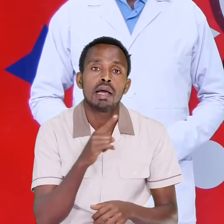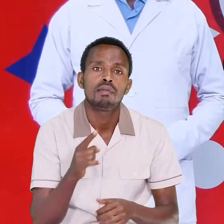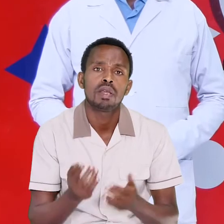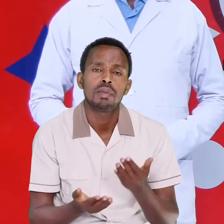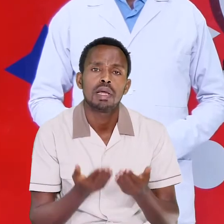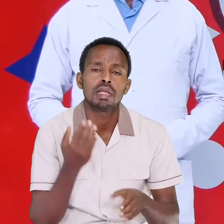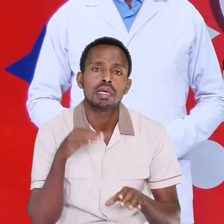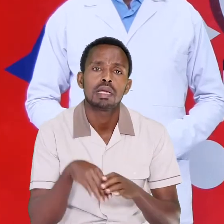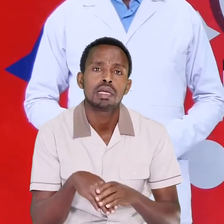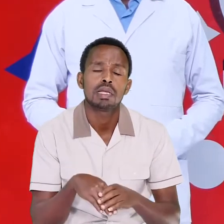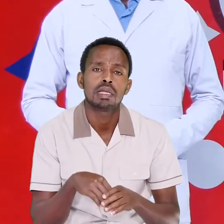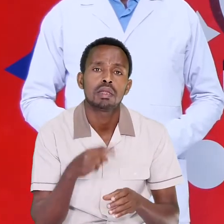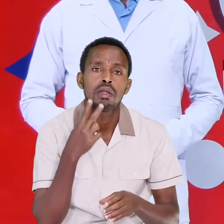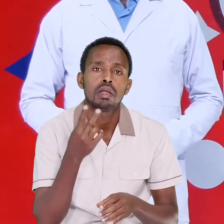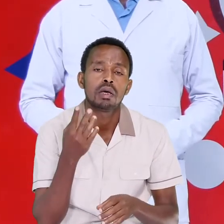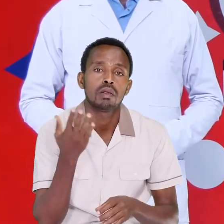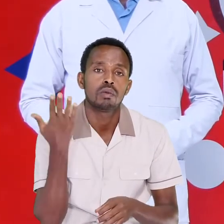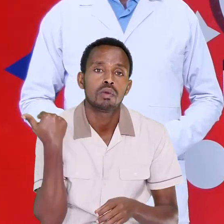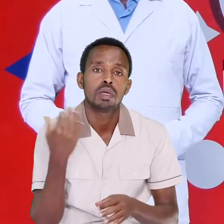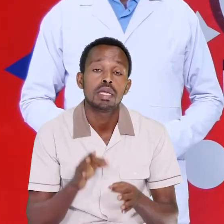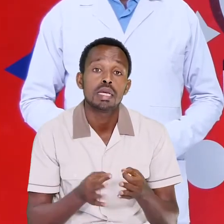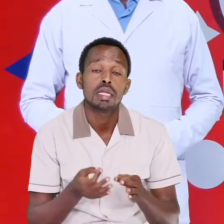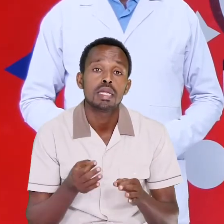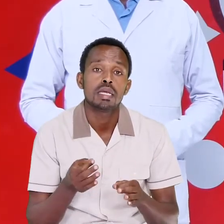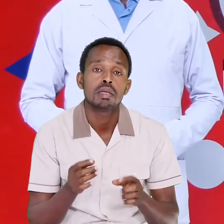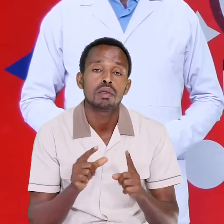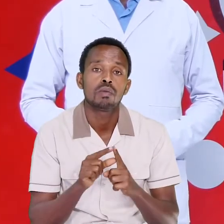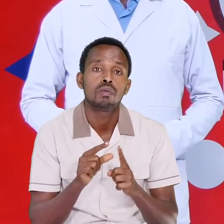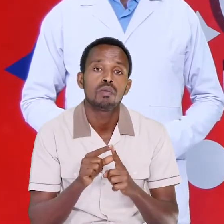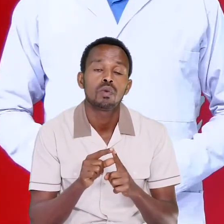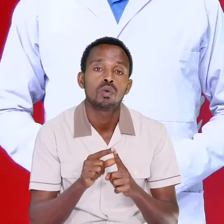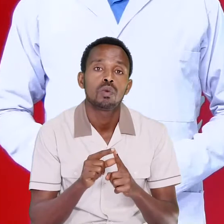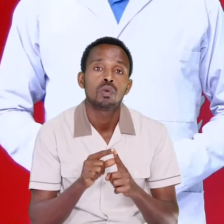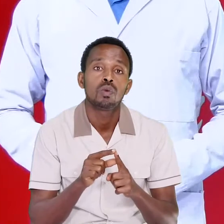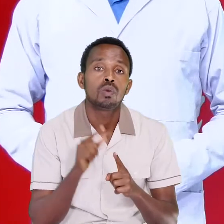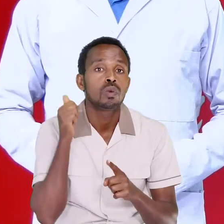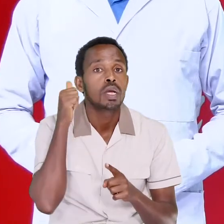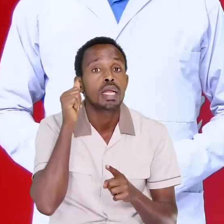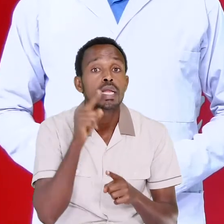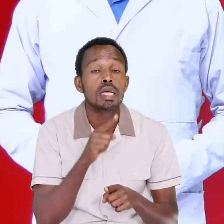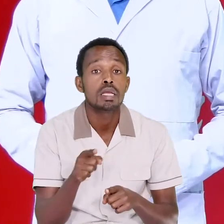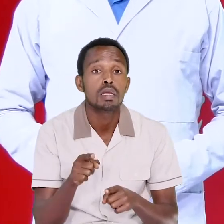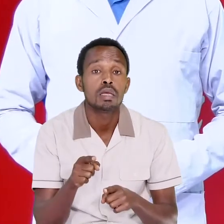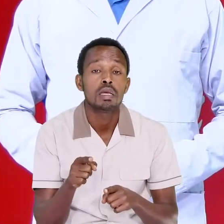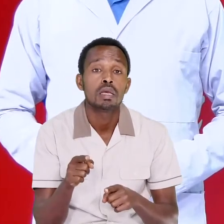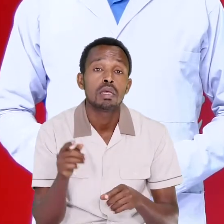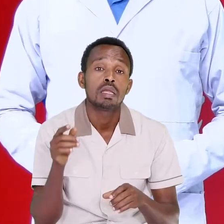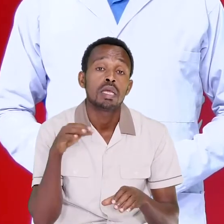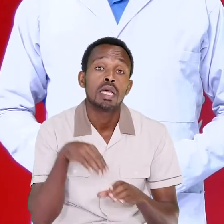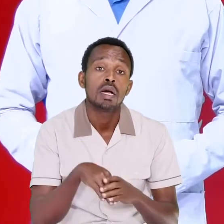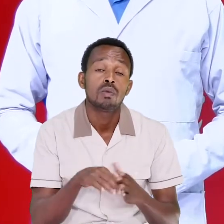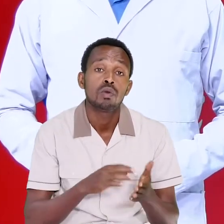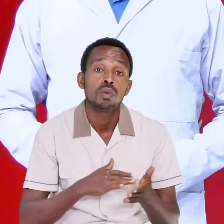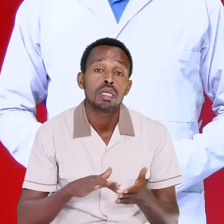kana keessatti ilaalaa turtan, hiikni jecha innis jedhu galumsa dubbisa sanaa